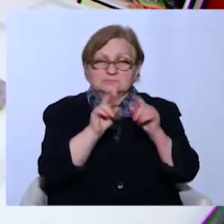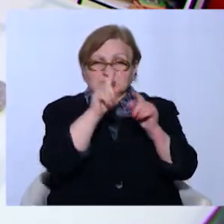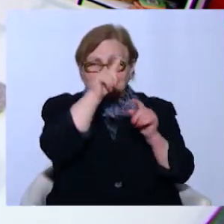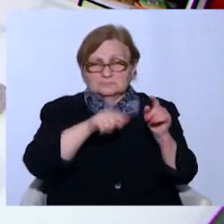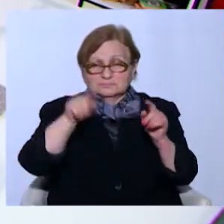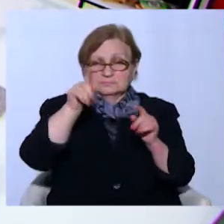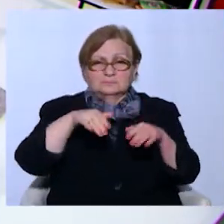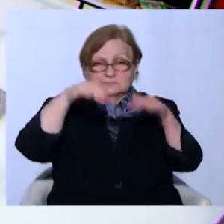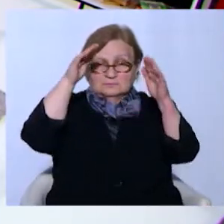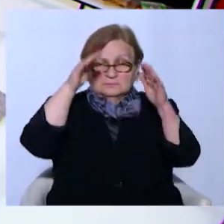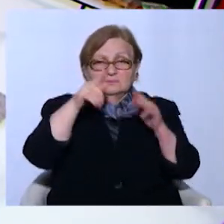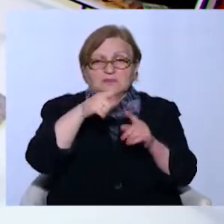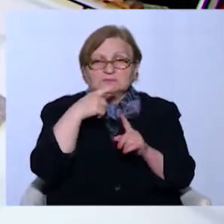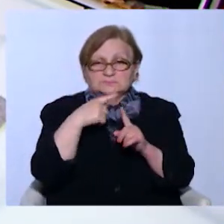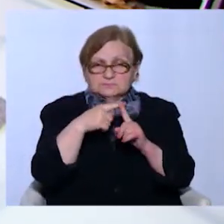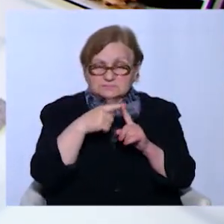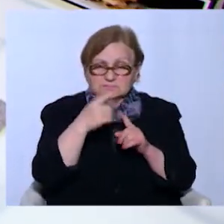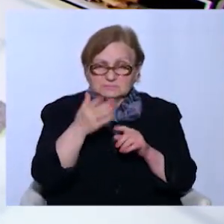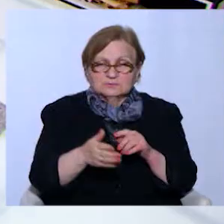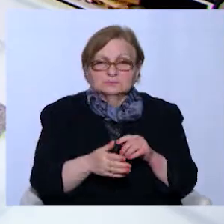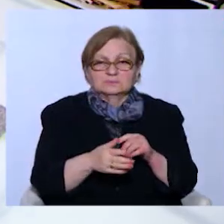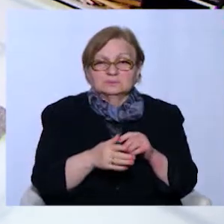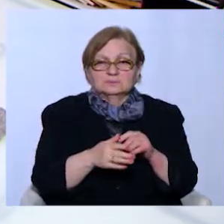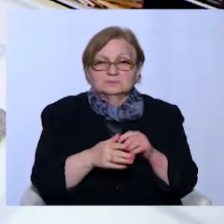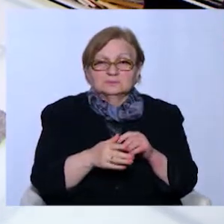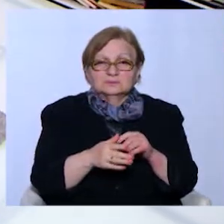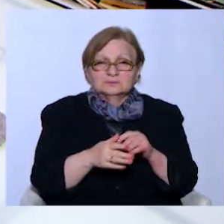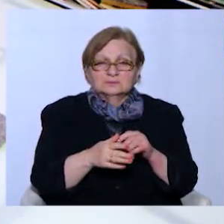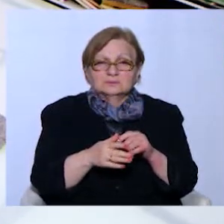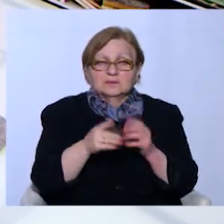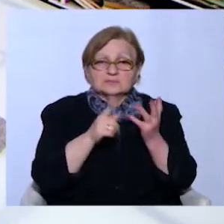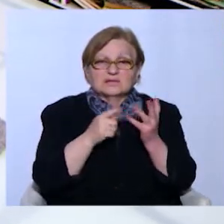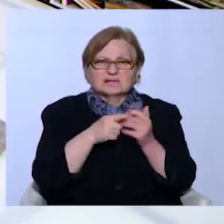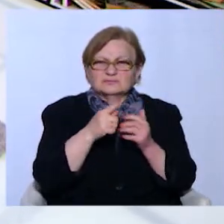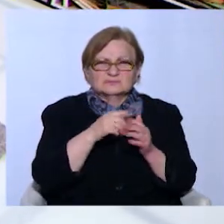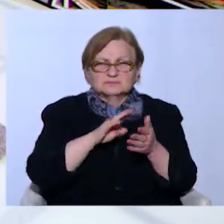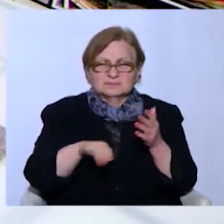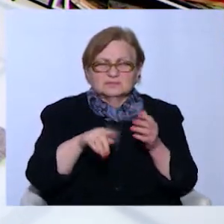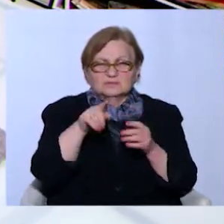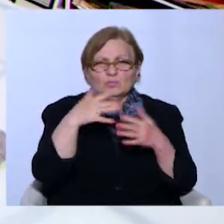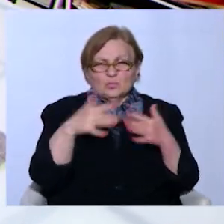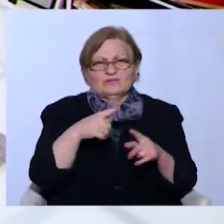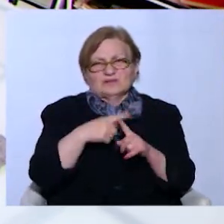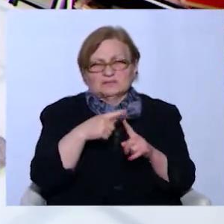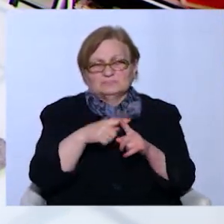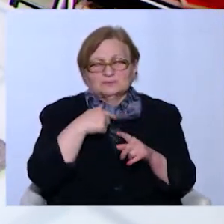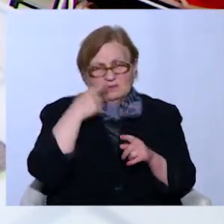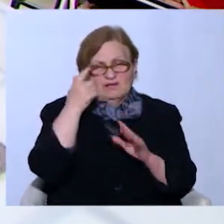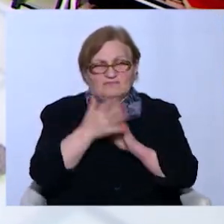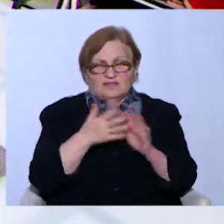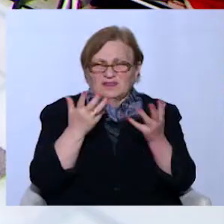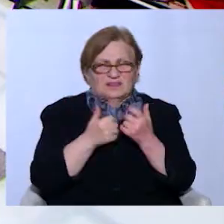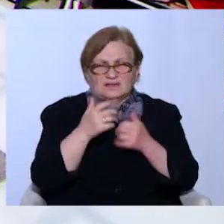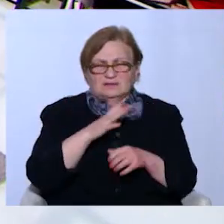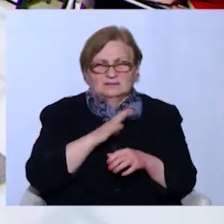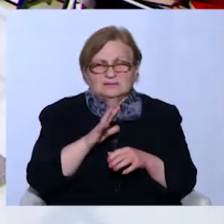ანუ დისკრიმინატი დადებითი არის. დისკრიმინატის დათვლის გარეშე დავითვალეთ, რომ იგი დადებითი არის.